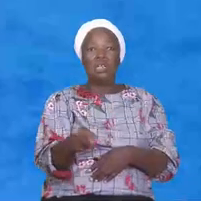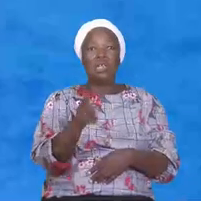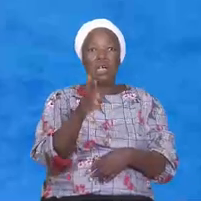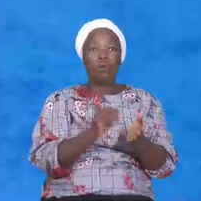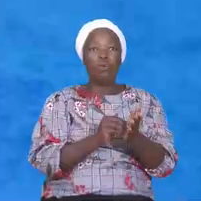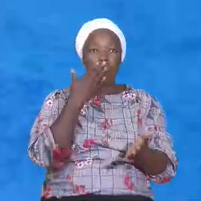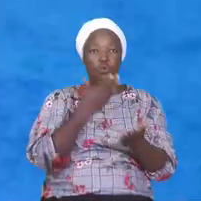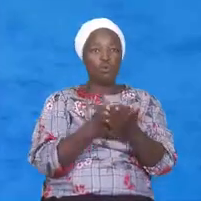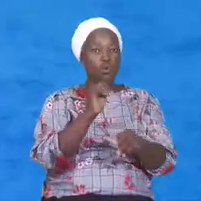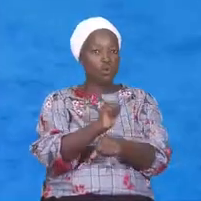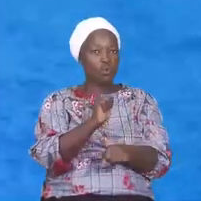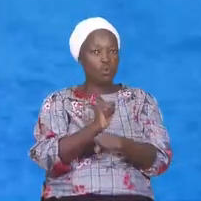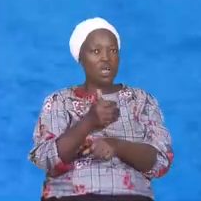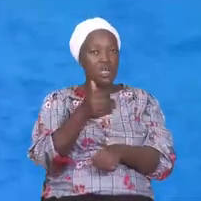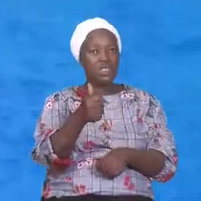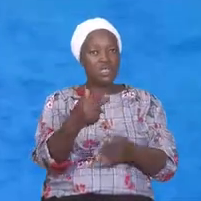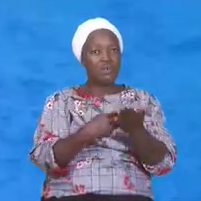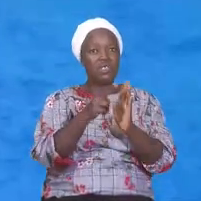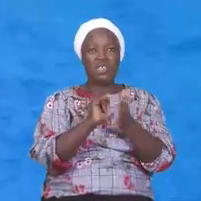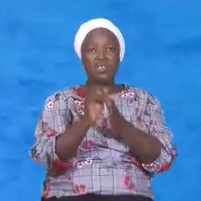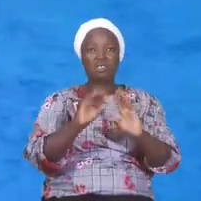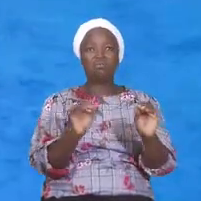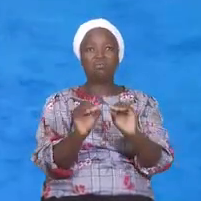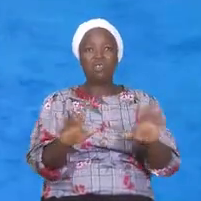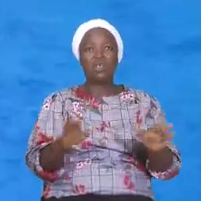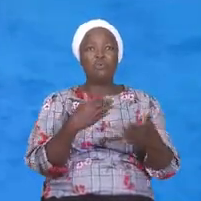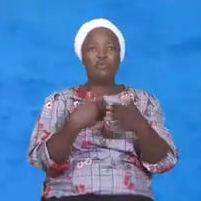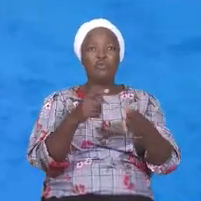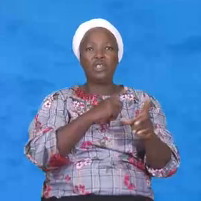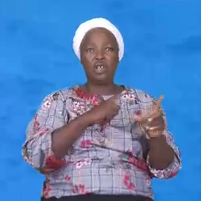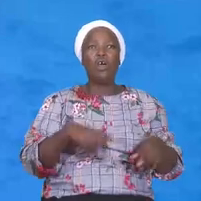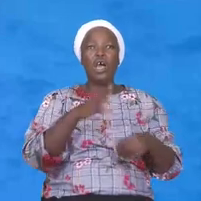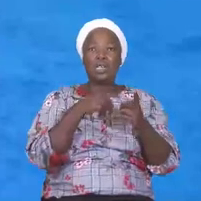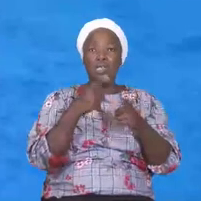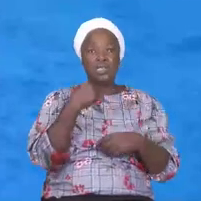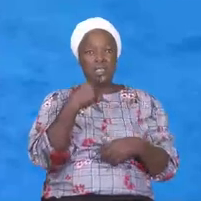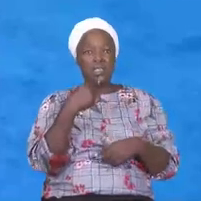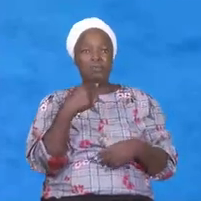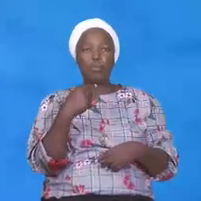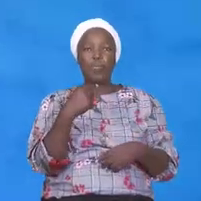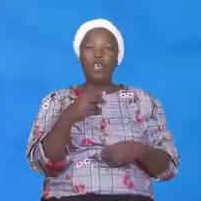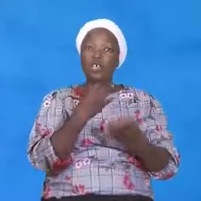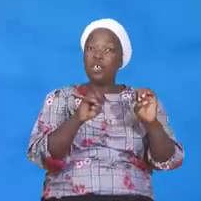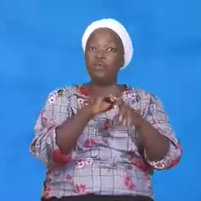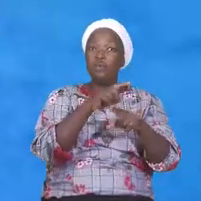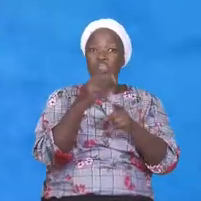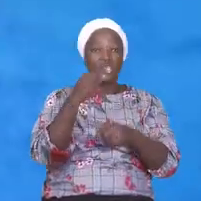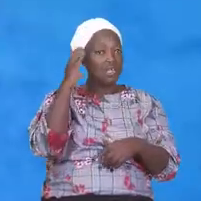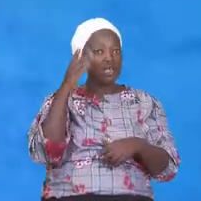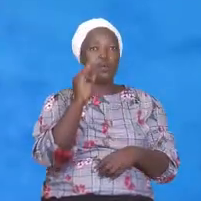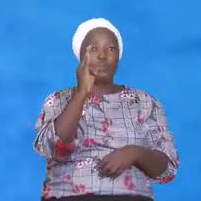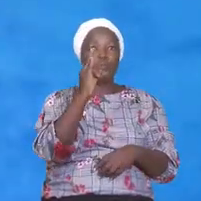donc, ils s'attachent à leurs propres œuvres, à leur souci de soi, qui n'est rien aux yeux du